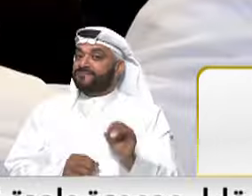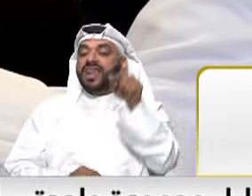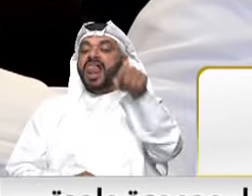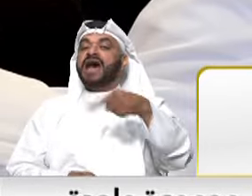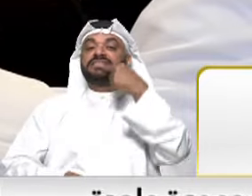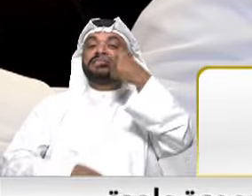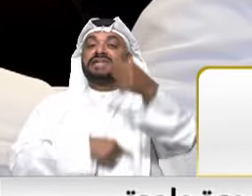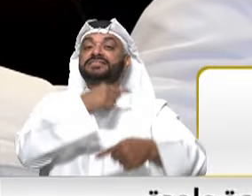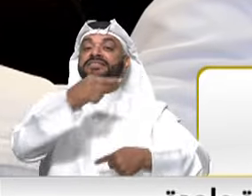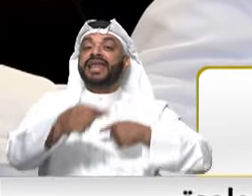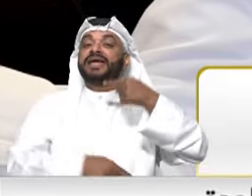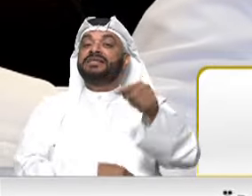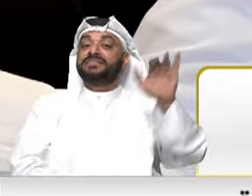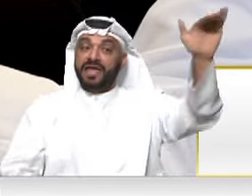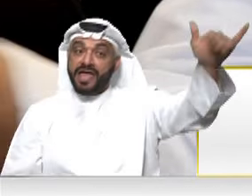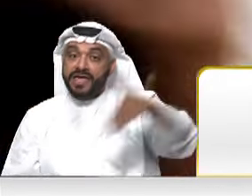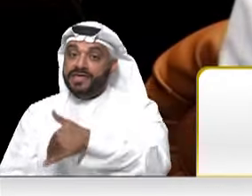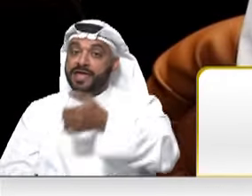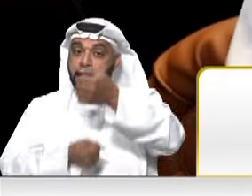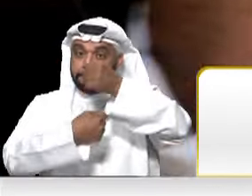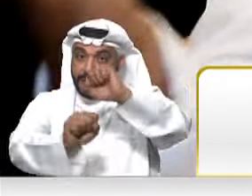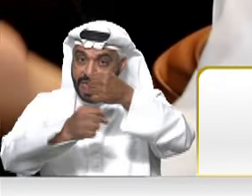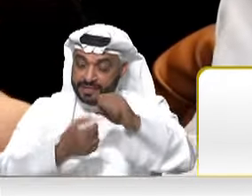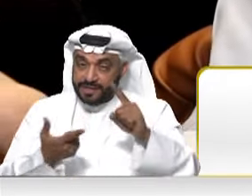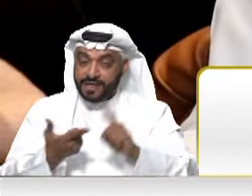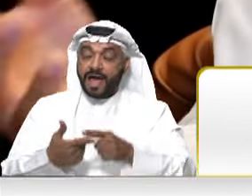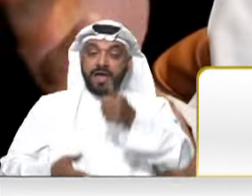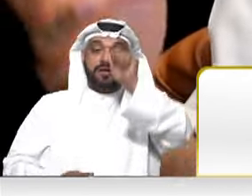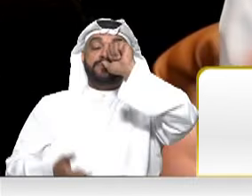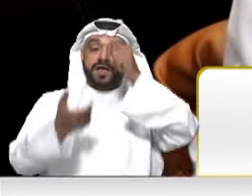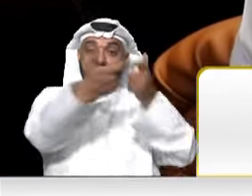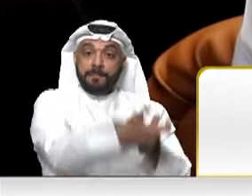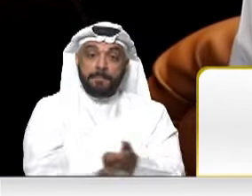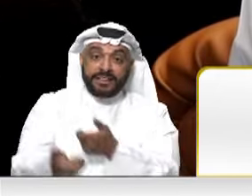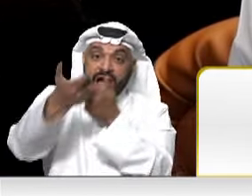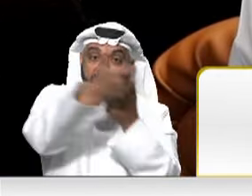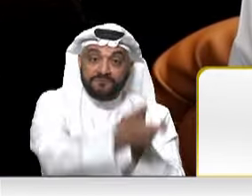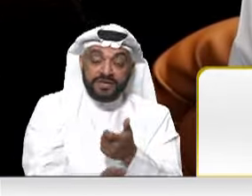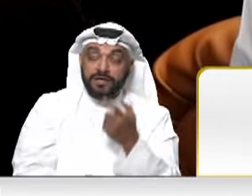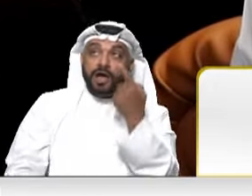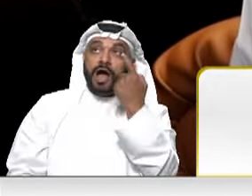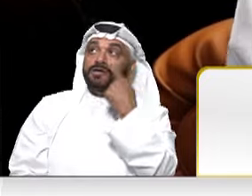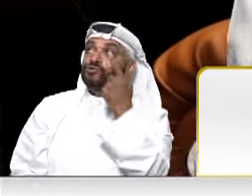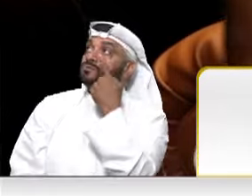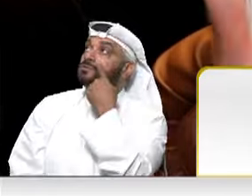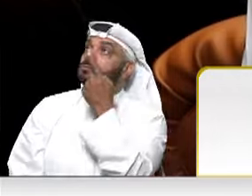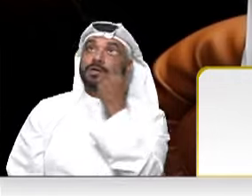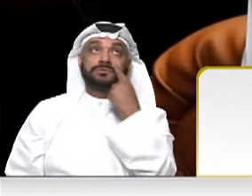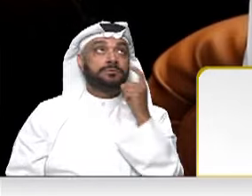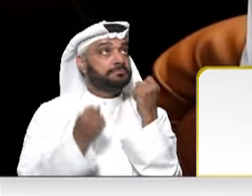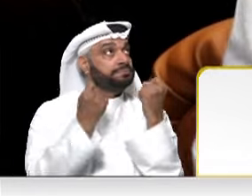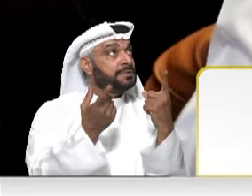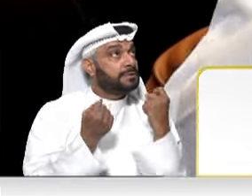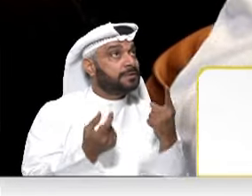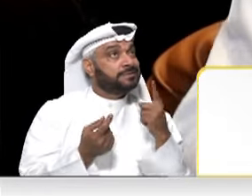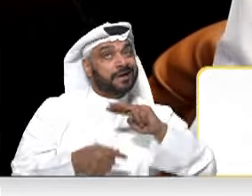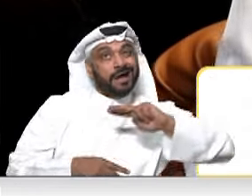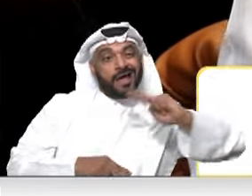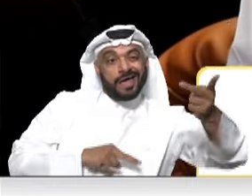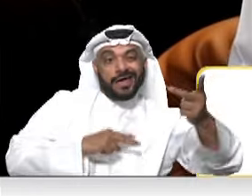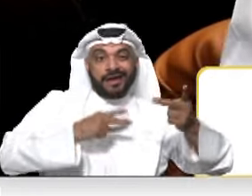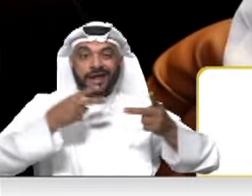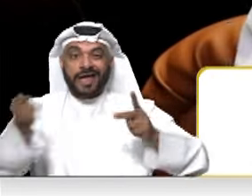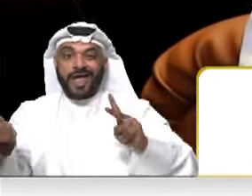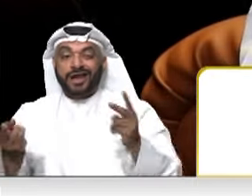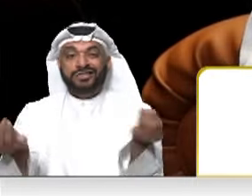اللي هي تابعة حق الصيانة اللي تابعة لشركات المطافي، فلازم يكون الربط أكثر بين شركات المطافي وبين المطافي بالمتابعة